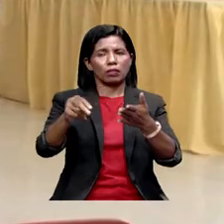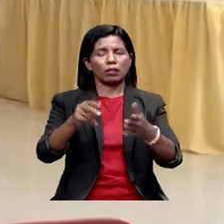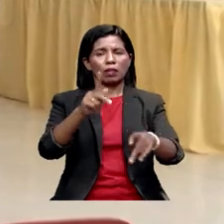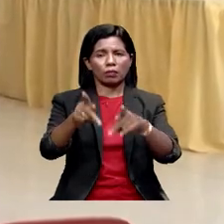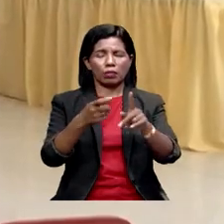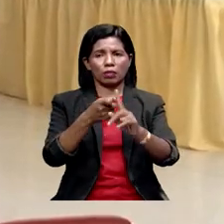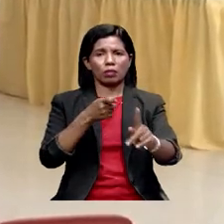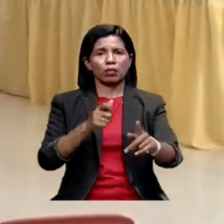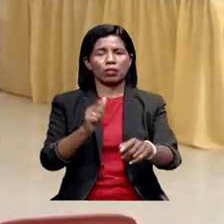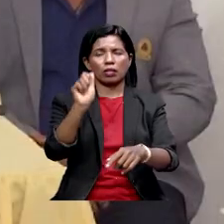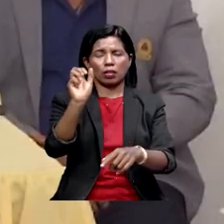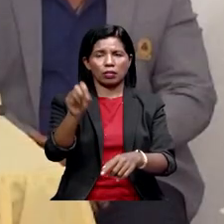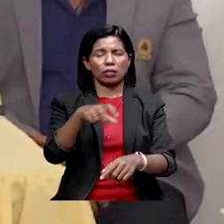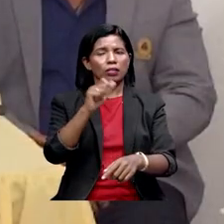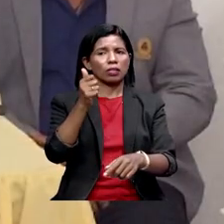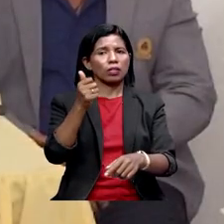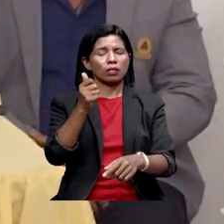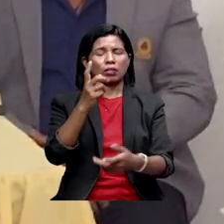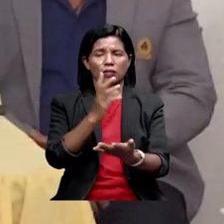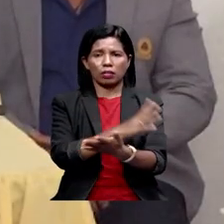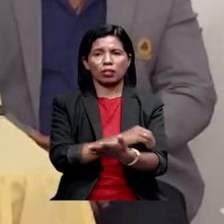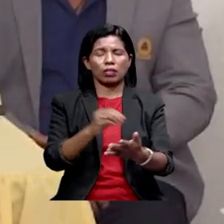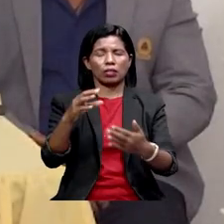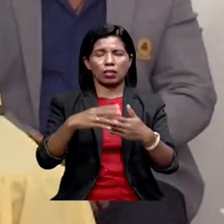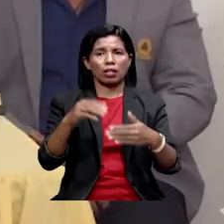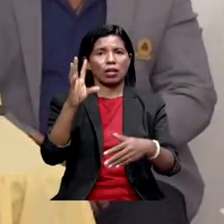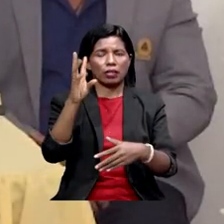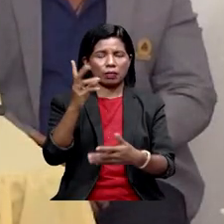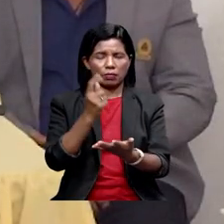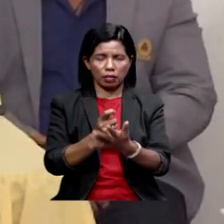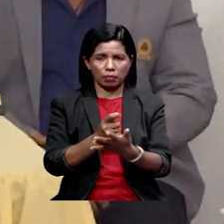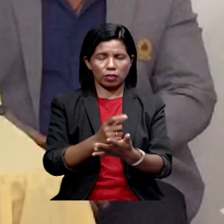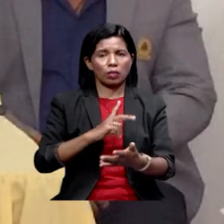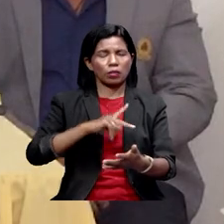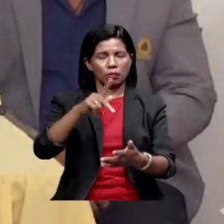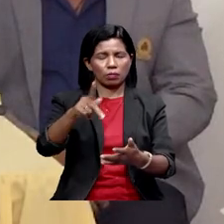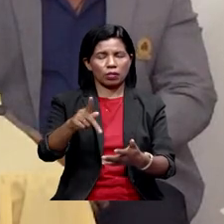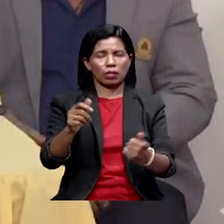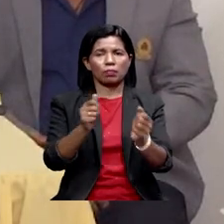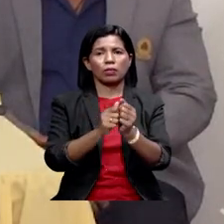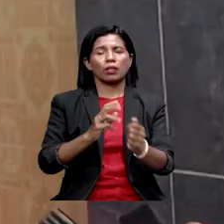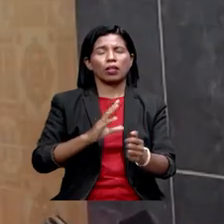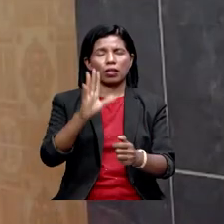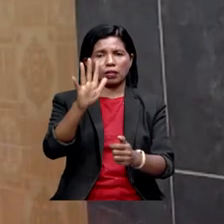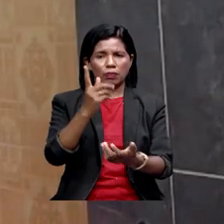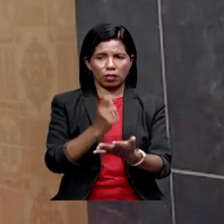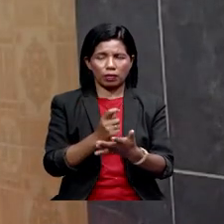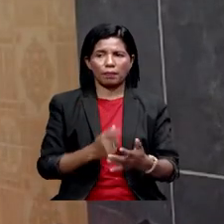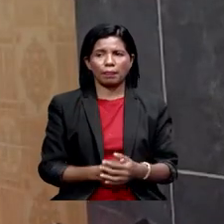Baucau rijo sanulo resin hosi vikeke rijo nen Usi lauteng rihunen no usi malatutu rihun lima. Tahare kita